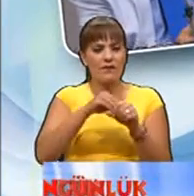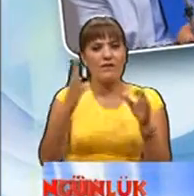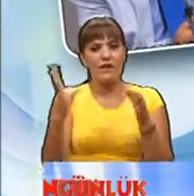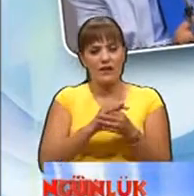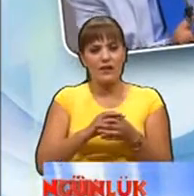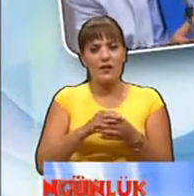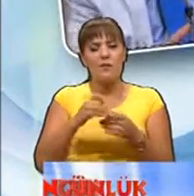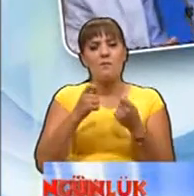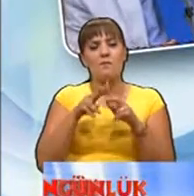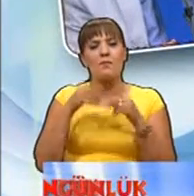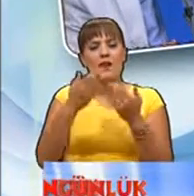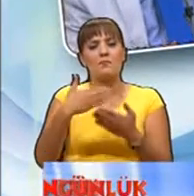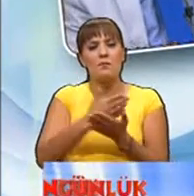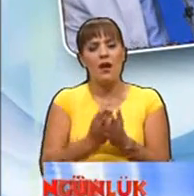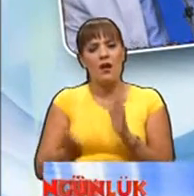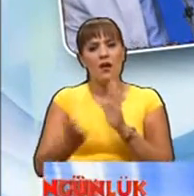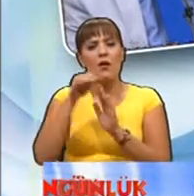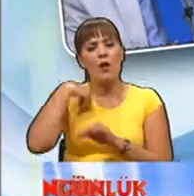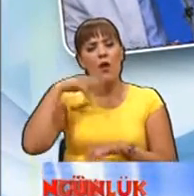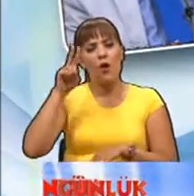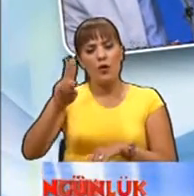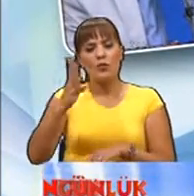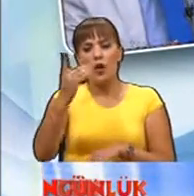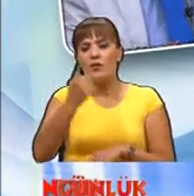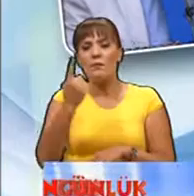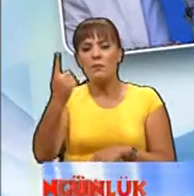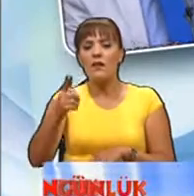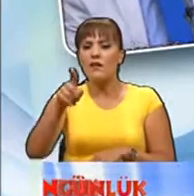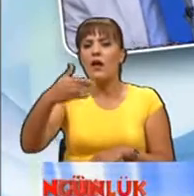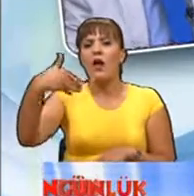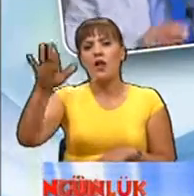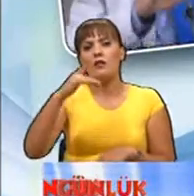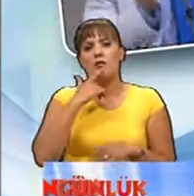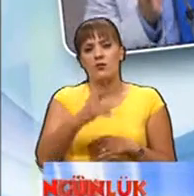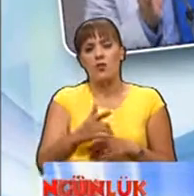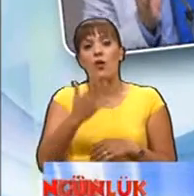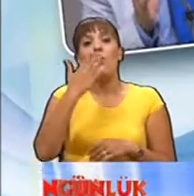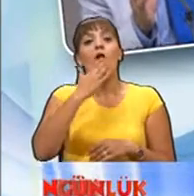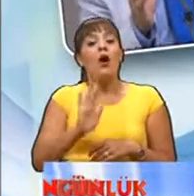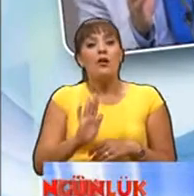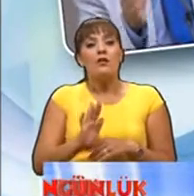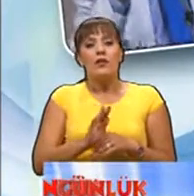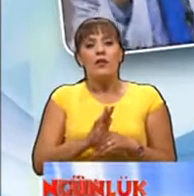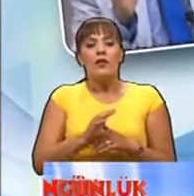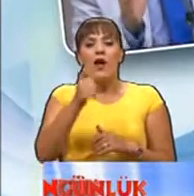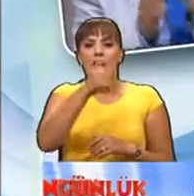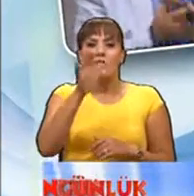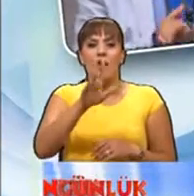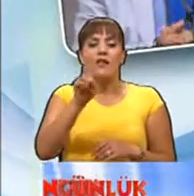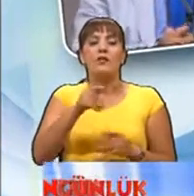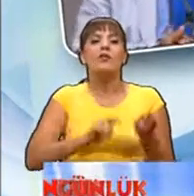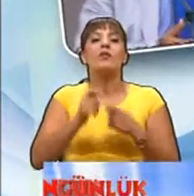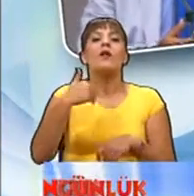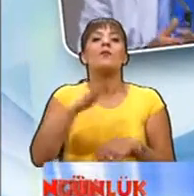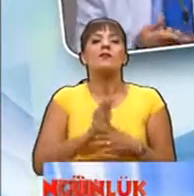ilişkin miras payınızı karşılayacak. Benim oradaki 4/1 miras payım sizin olsun diyor. Yok ise 652